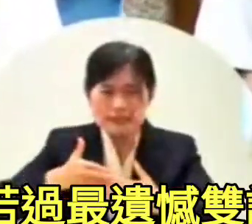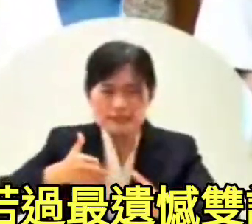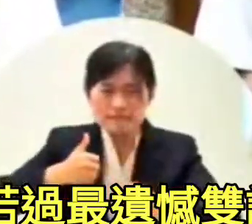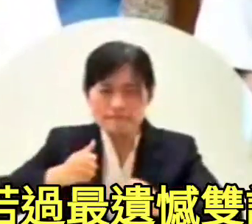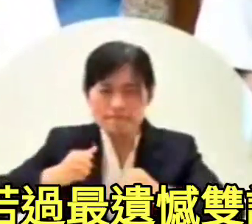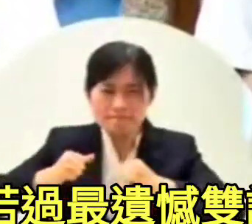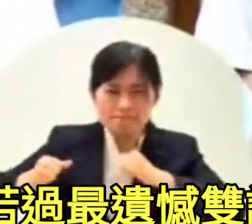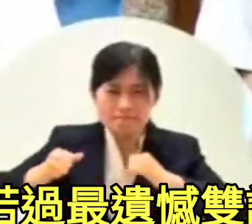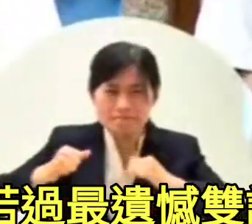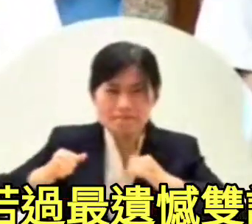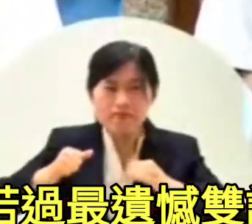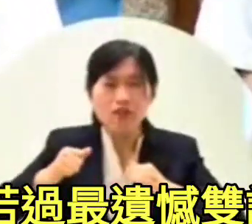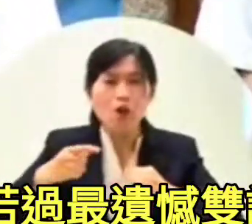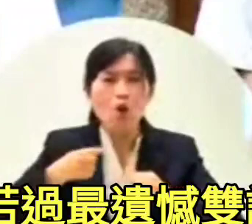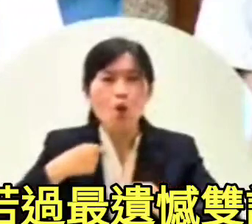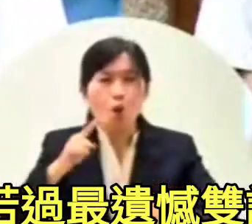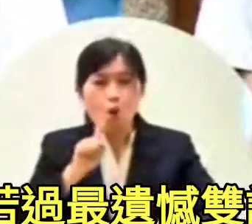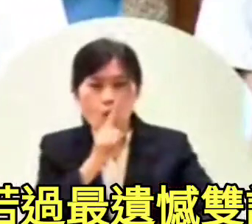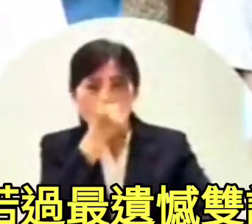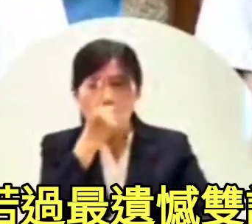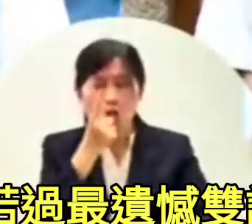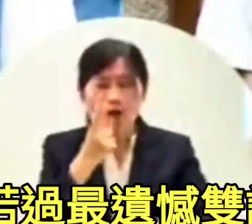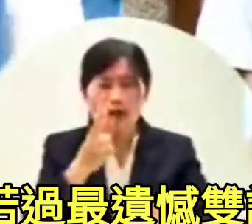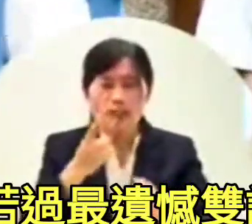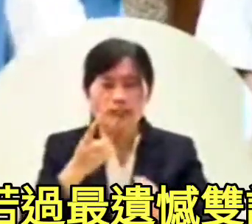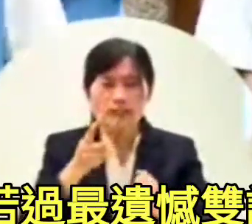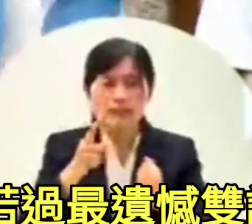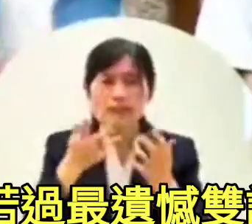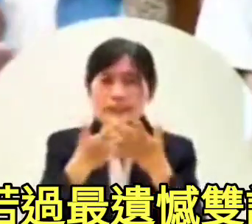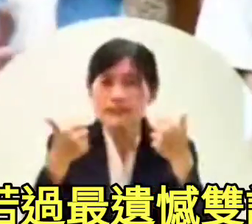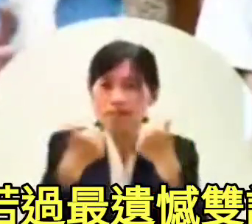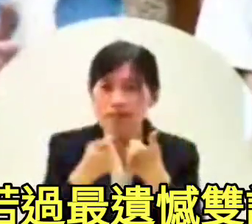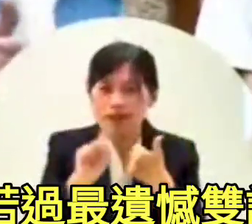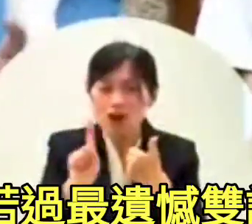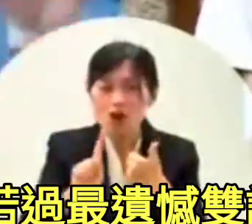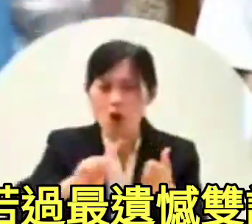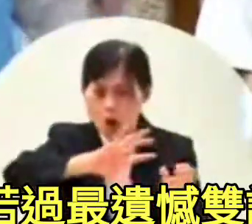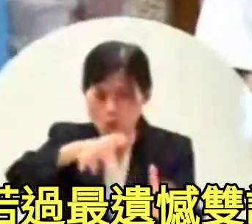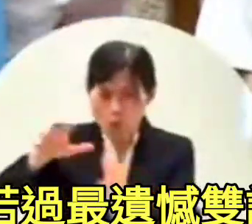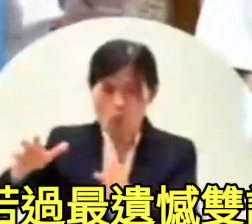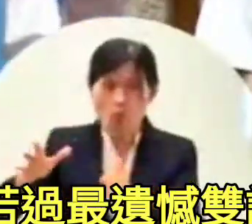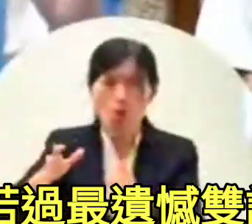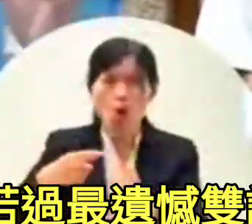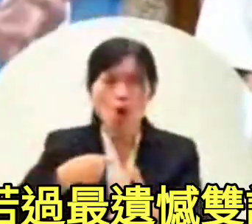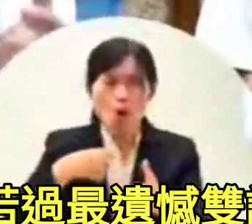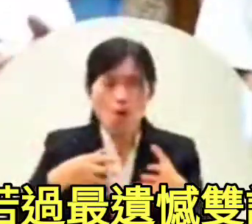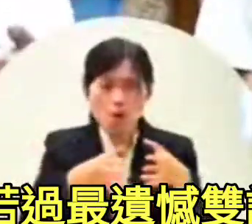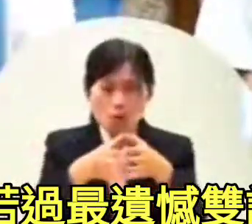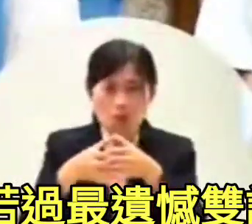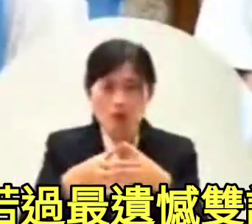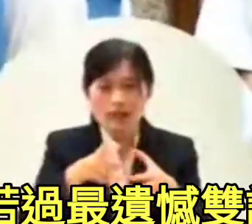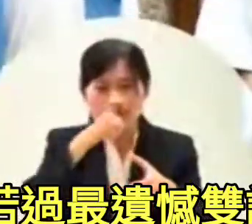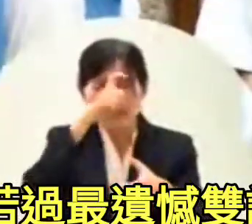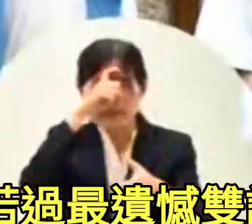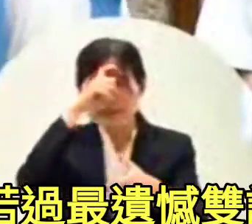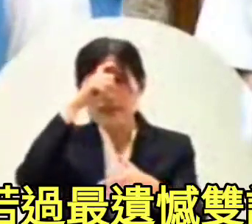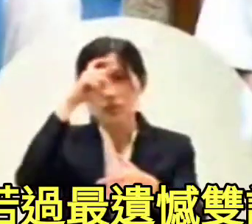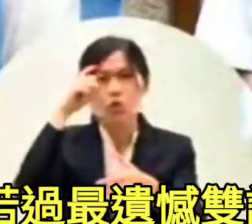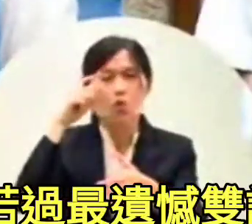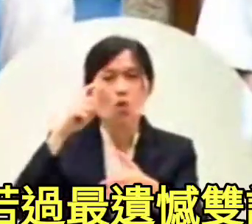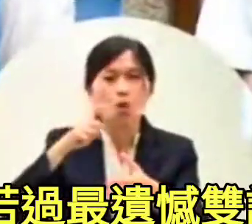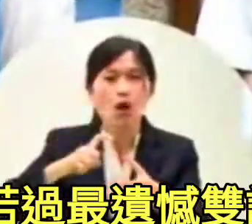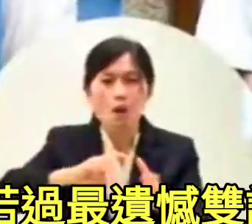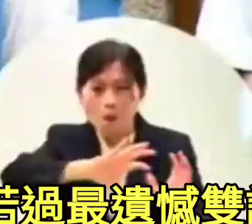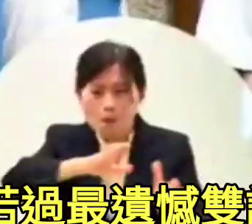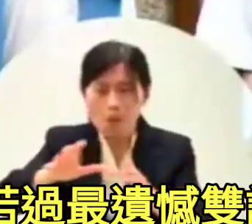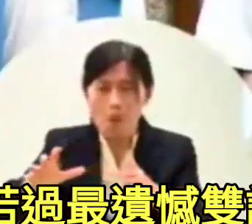一就在国际化。我们整个团队做好基本工作，就是要全力来冲下一代的国际化以及